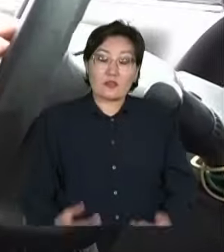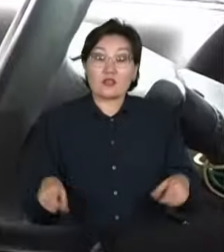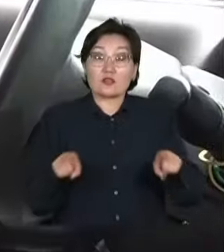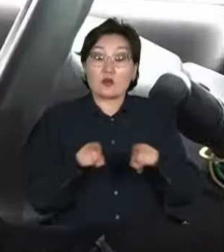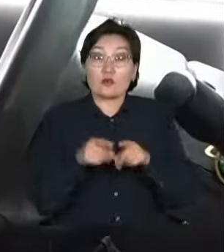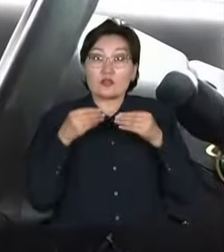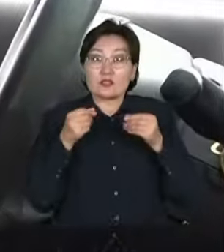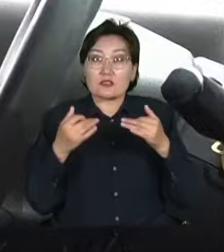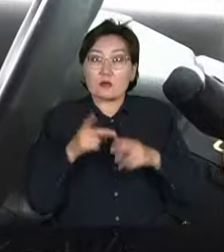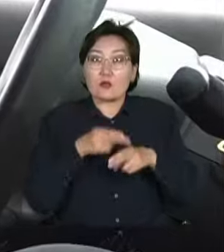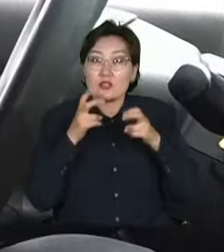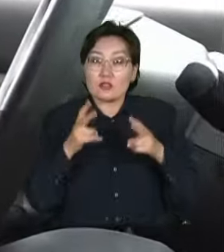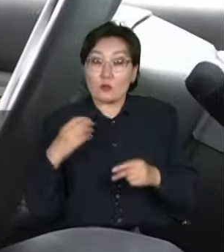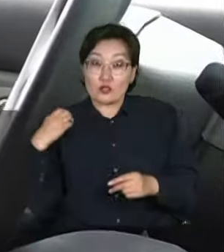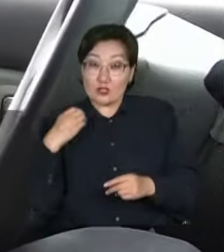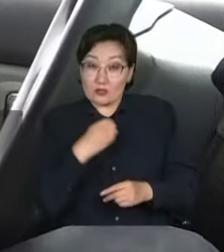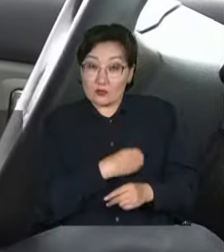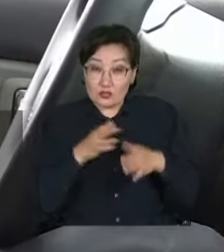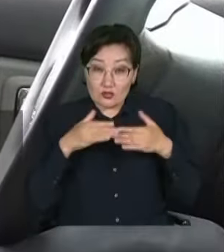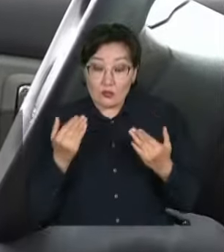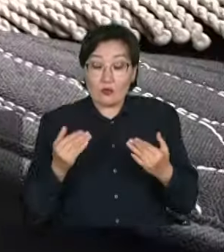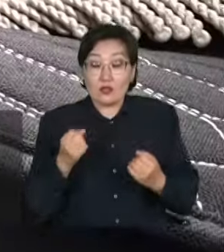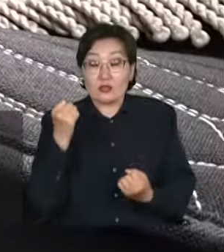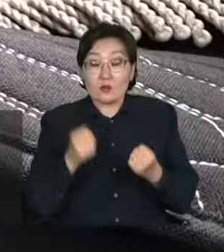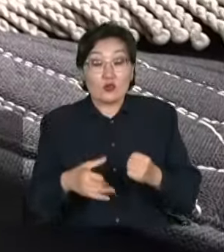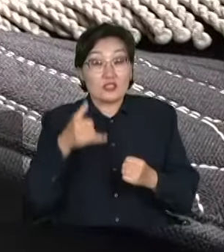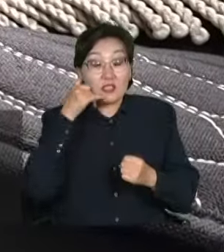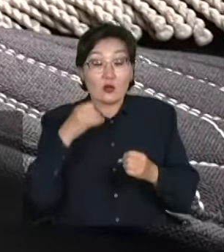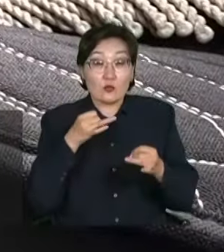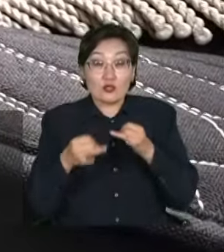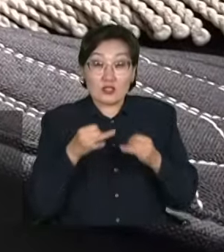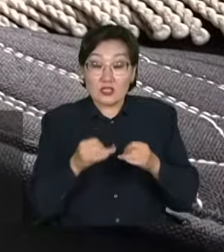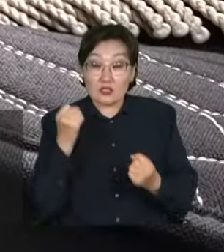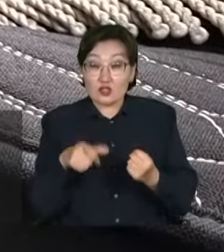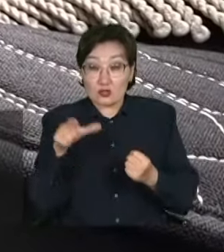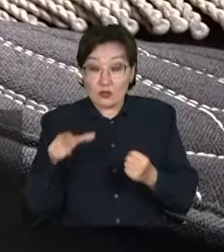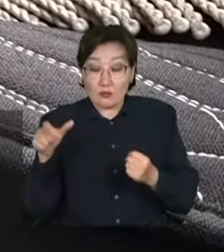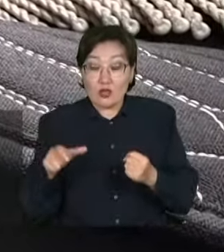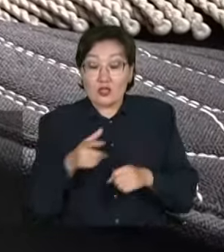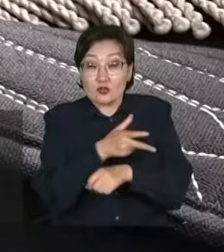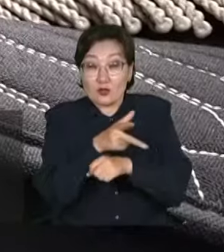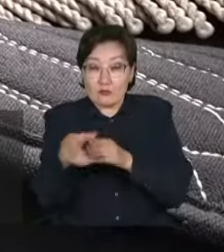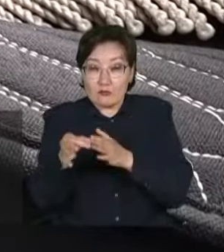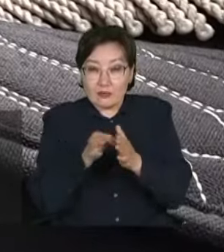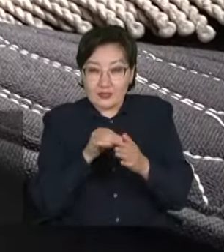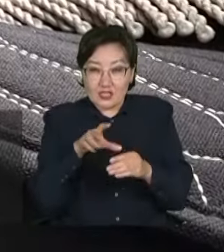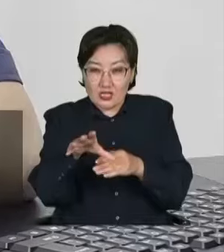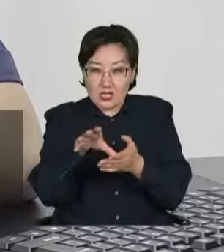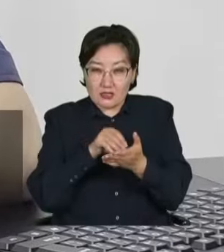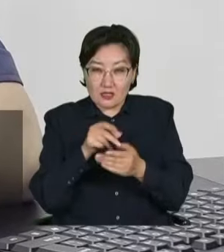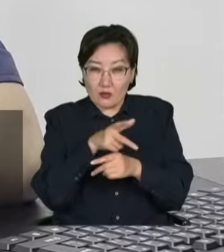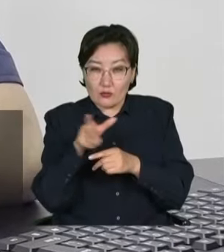Осының әсерінен енді қауіпсіздік белдігін тақпаған және жүріс кезінде ұялы телефонмен сөйлескен жүргізушілерді құрылғы бірден анықтайтын